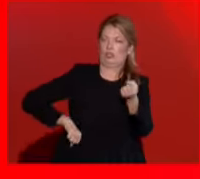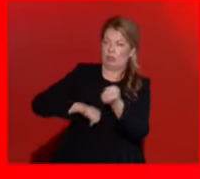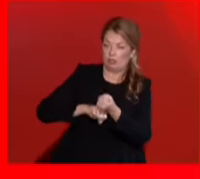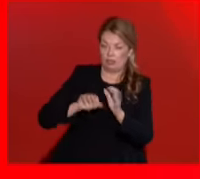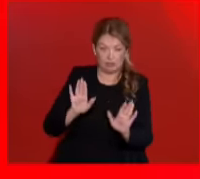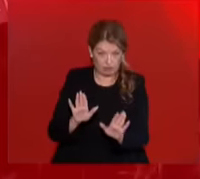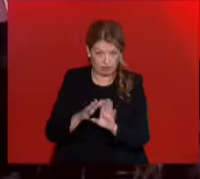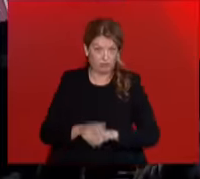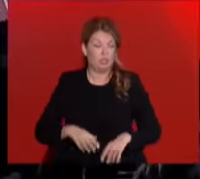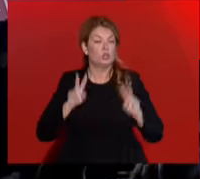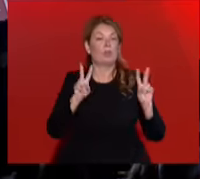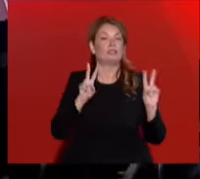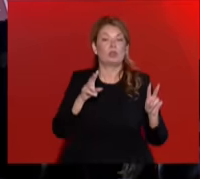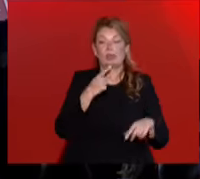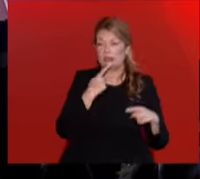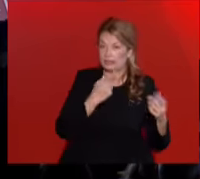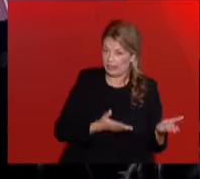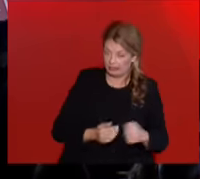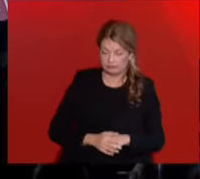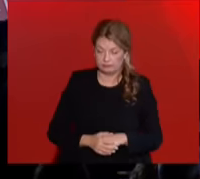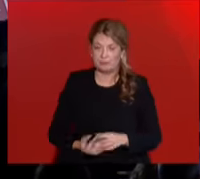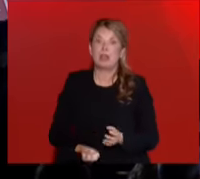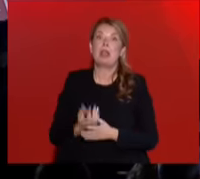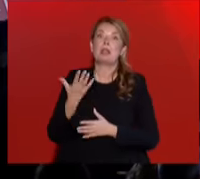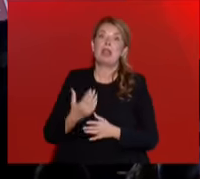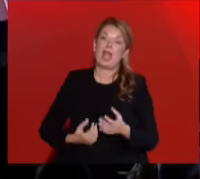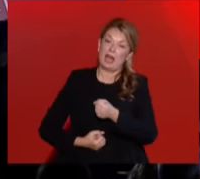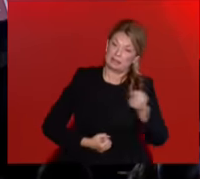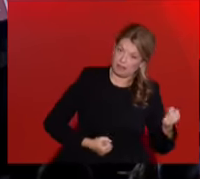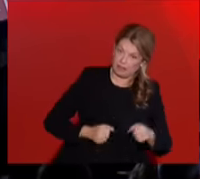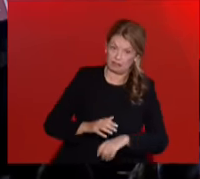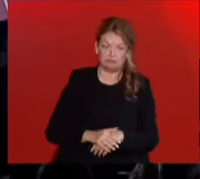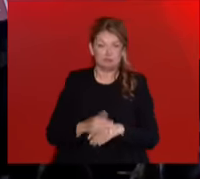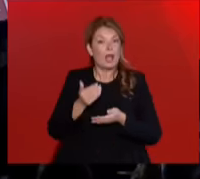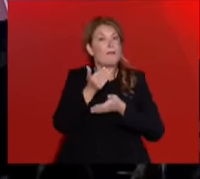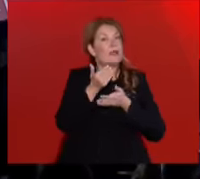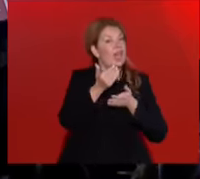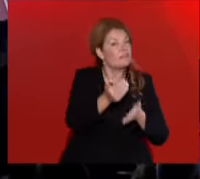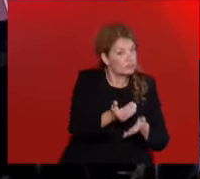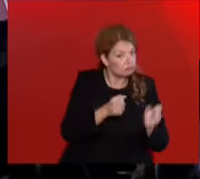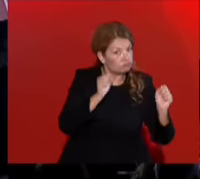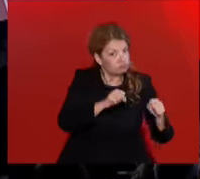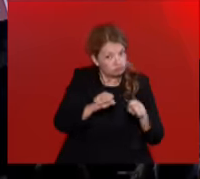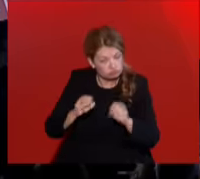Βρέθηκε και το ΠΑΣΟΚ. Βρέθηκε και η Νέα Αριστερά. Βρέθηκε και η Πλεύση Ελευθερίας.